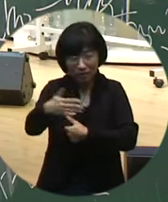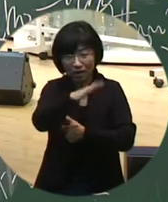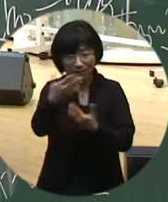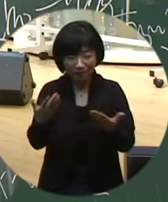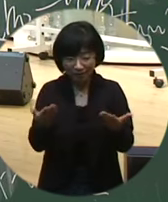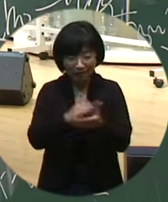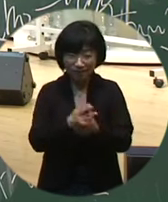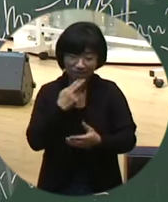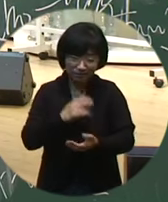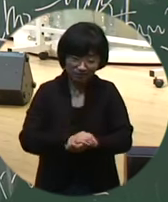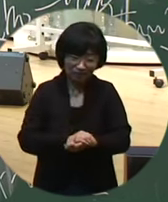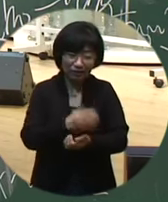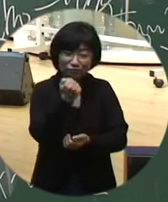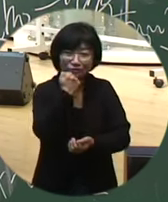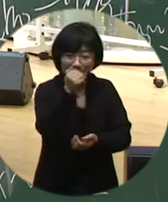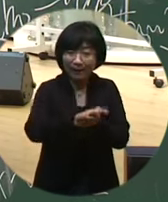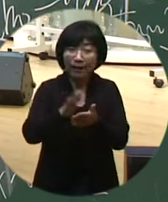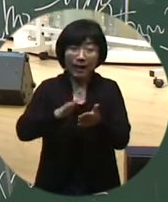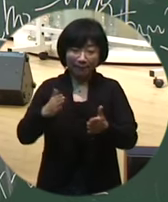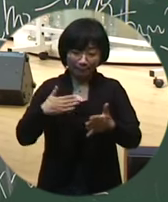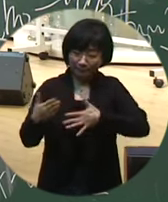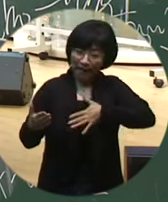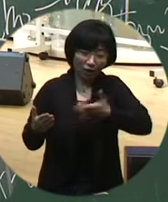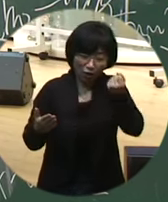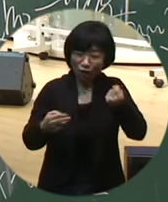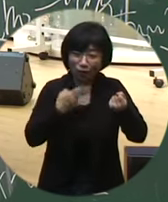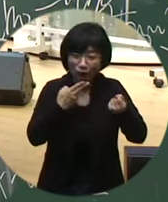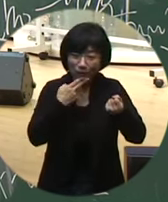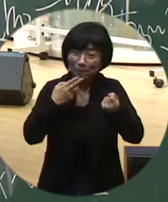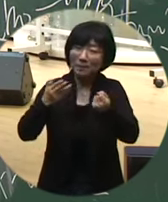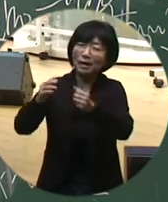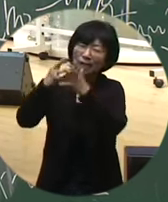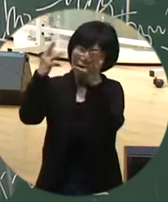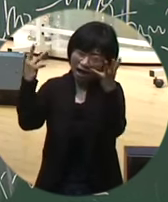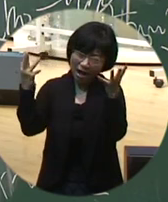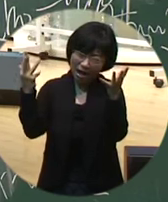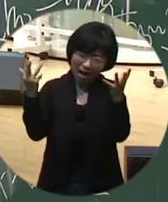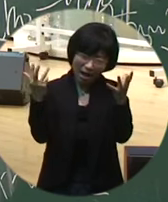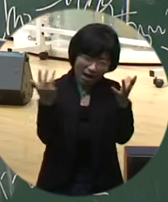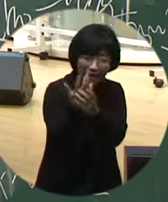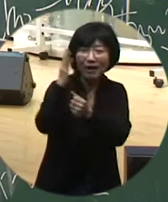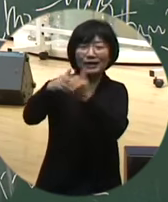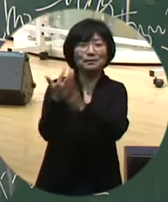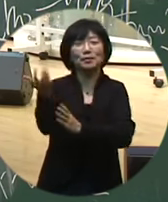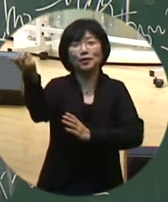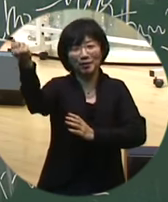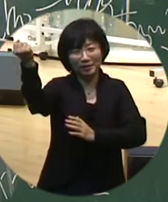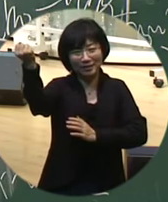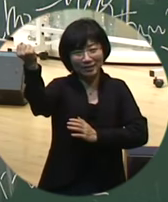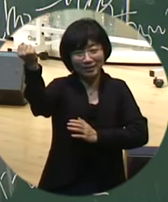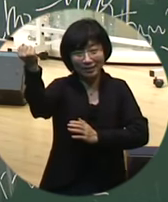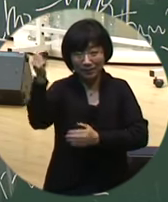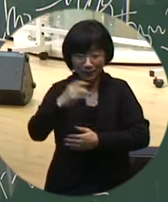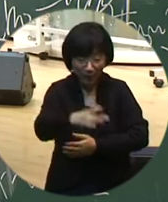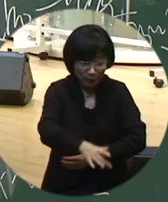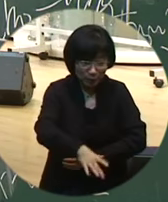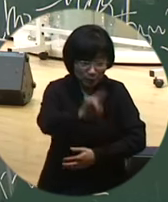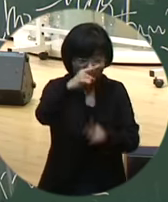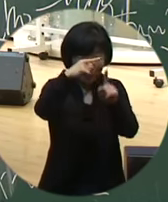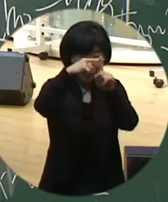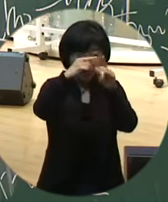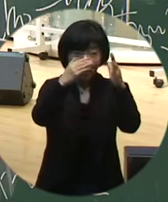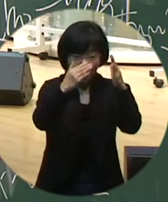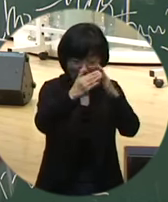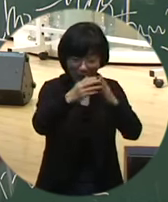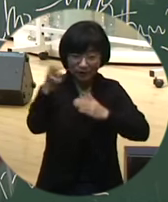우리 게 없습니다. There's nothing that belongs to us. Everything belongs to God. 초대교회 사도행전